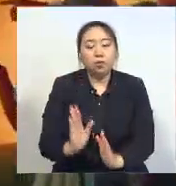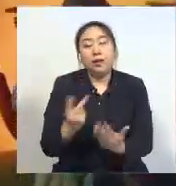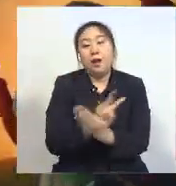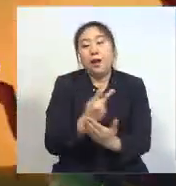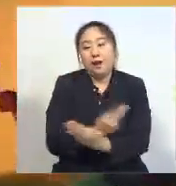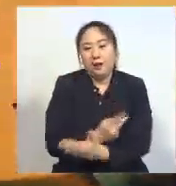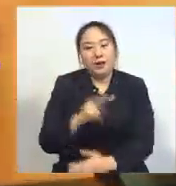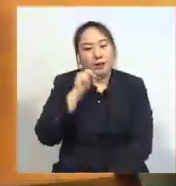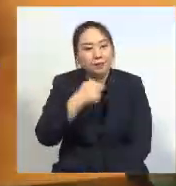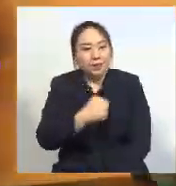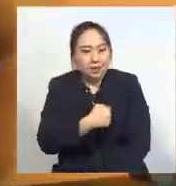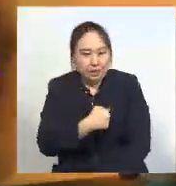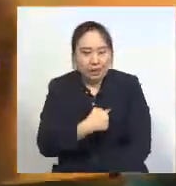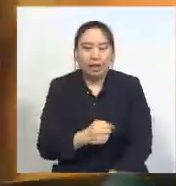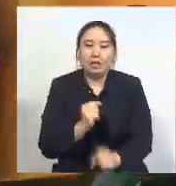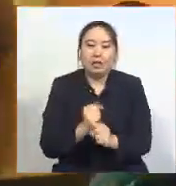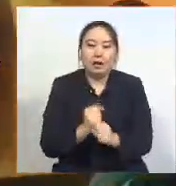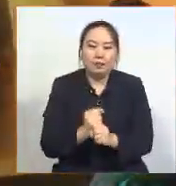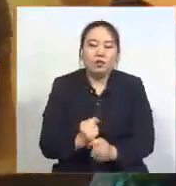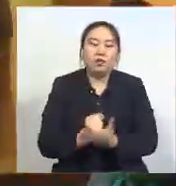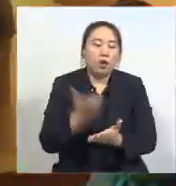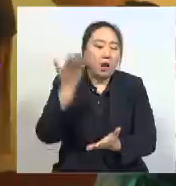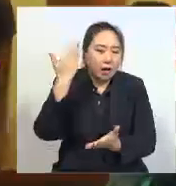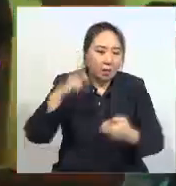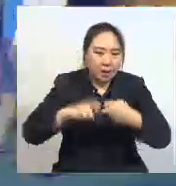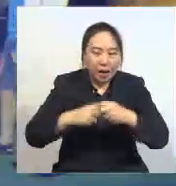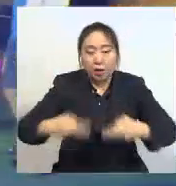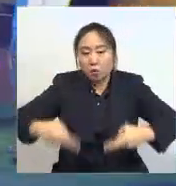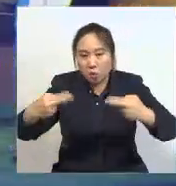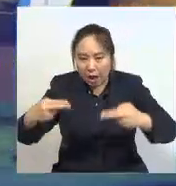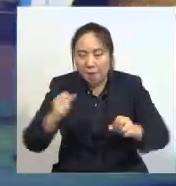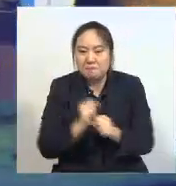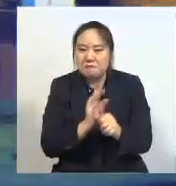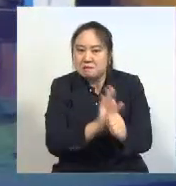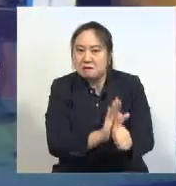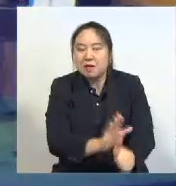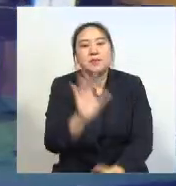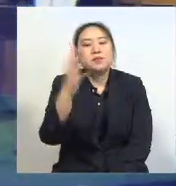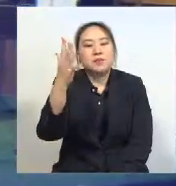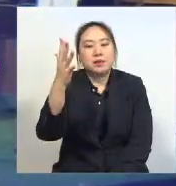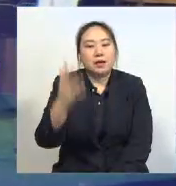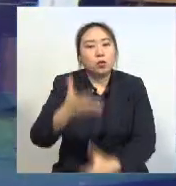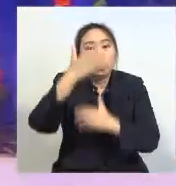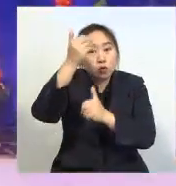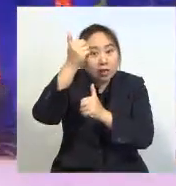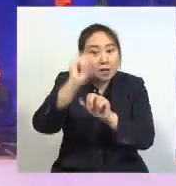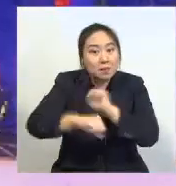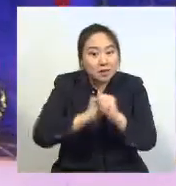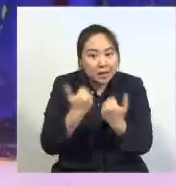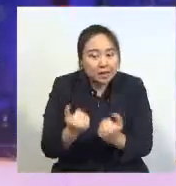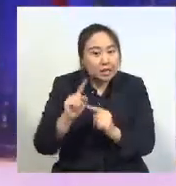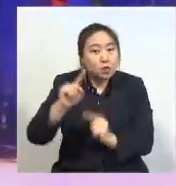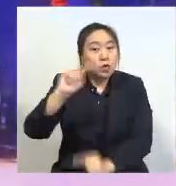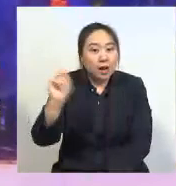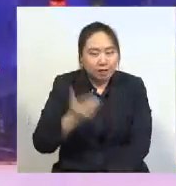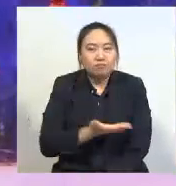นบุรีที่ไม่เลือกปฏิบัติแม้ในช่วงที่มีภาวะสงครามและสิ่งที่น่าสนใจที่สุดในปีนี้คือท่านผู้ชม